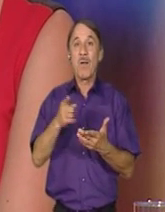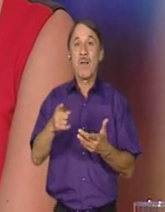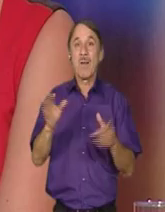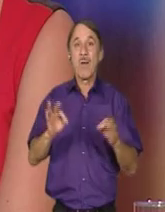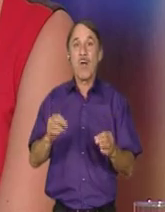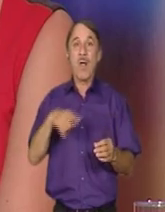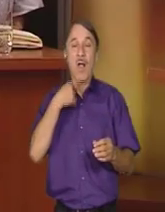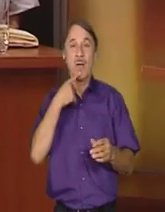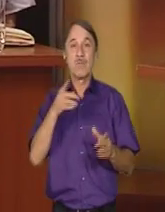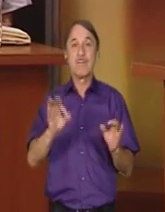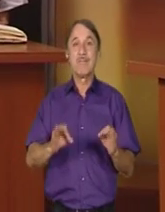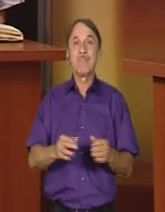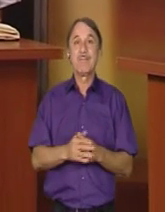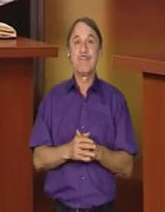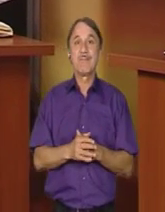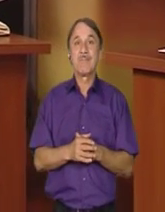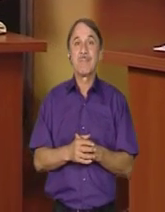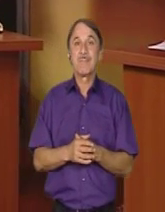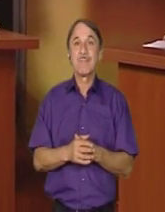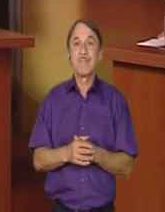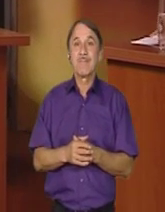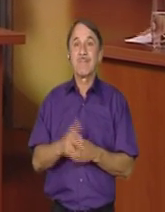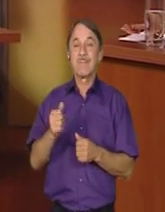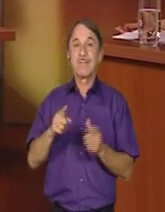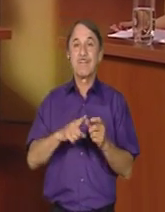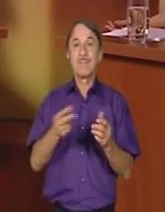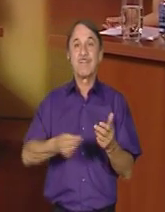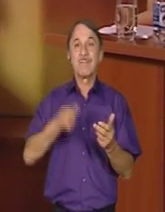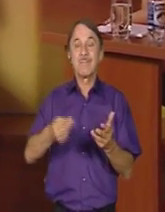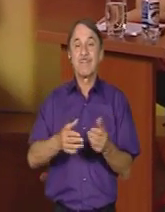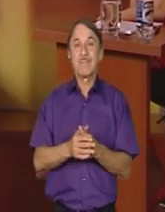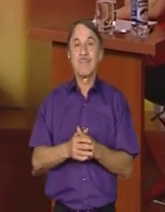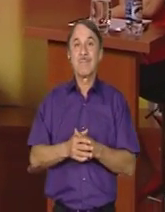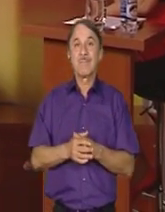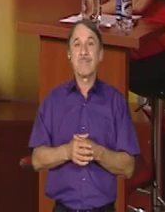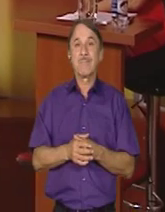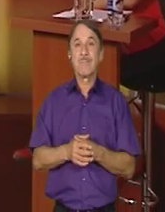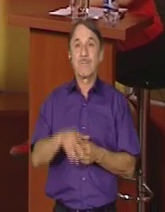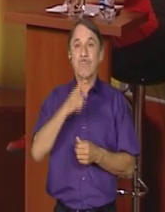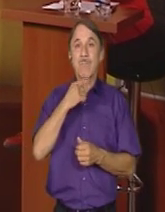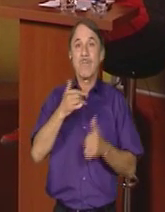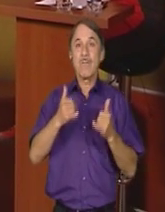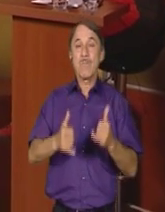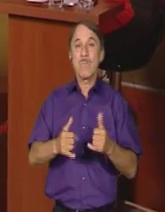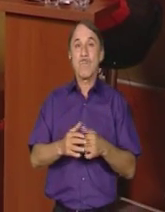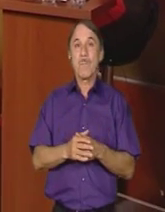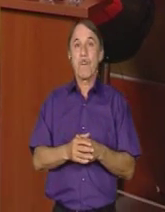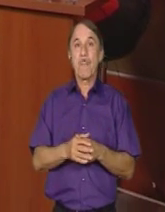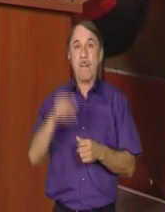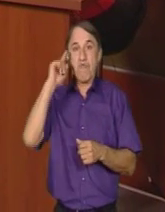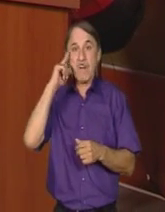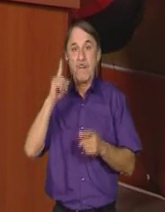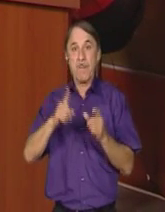ste nešto hteli da kažete. Ne, ništa, ovo je... O toj umetničkoj porodici, da. A, za decu, pa oni su